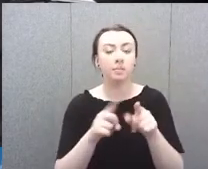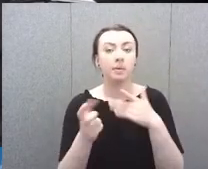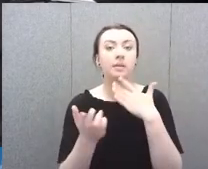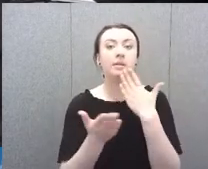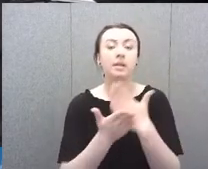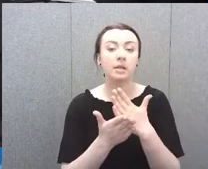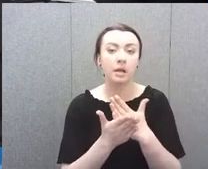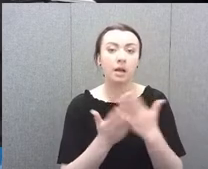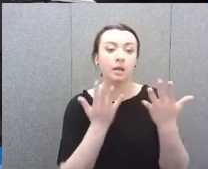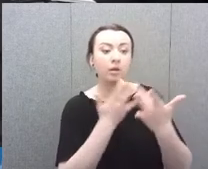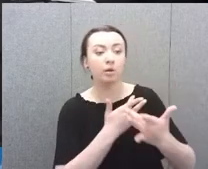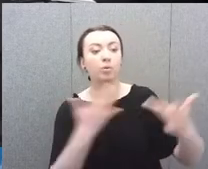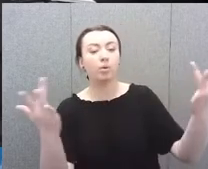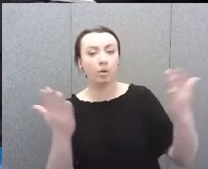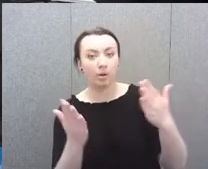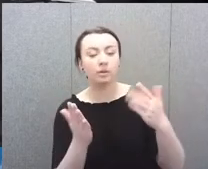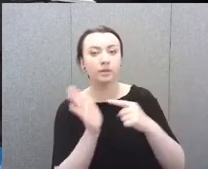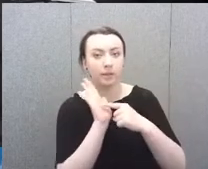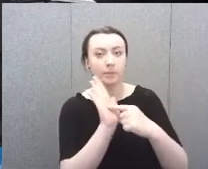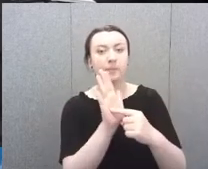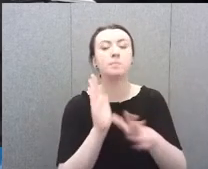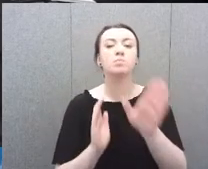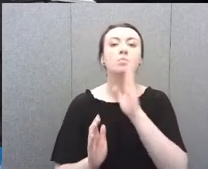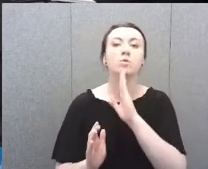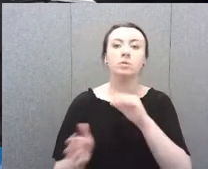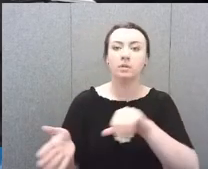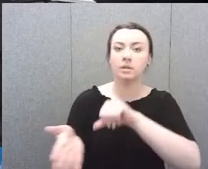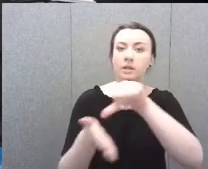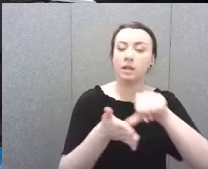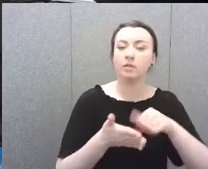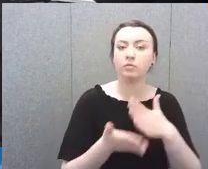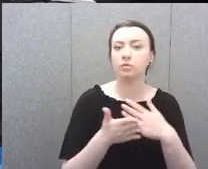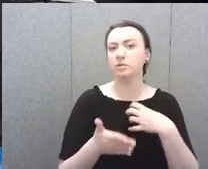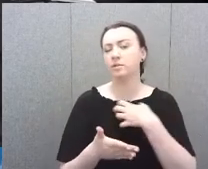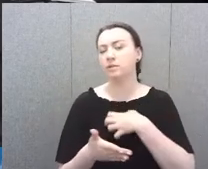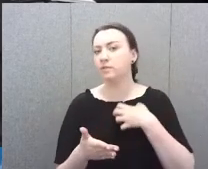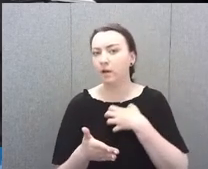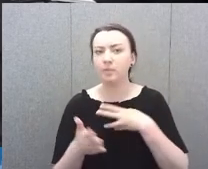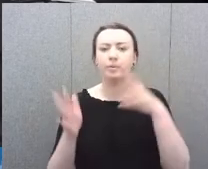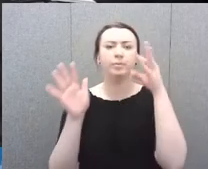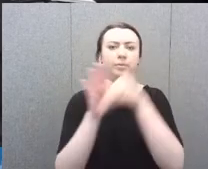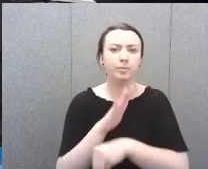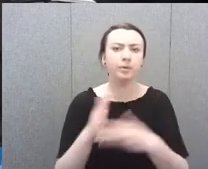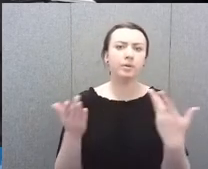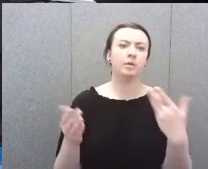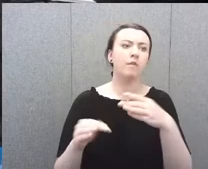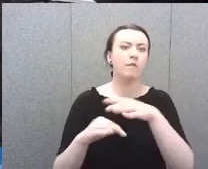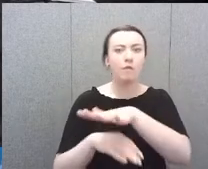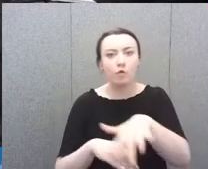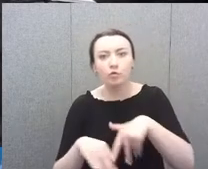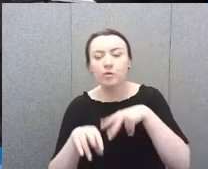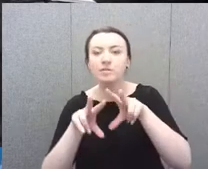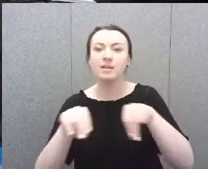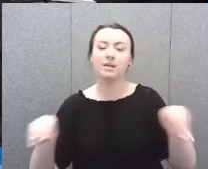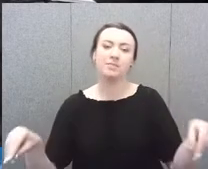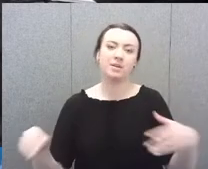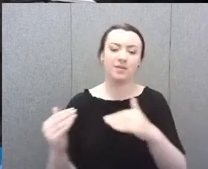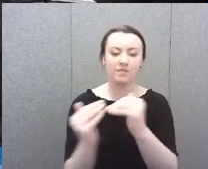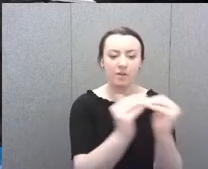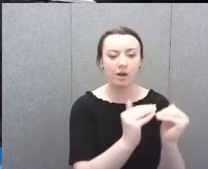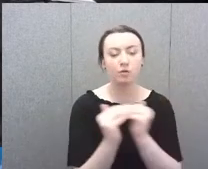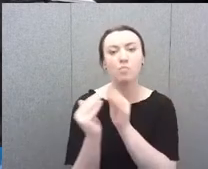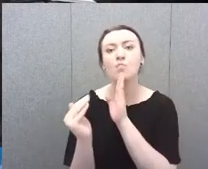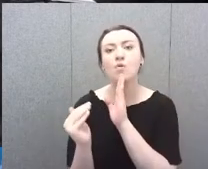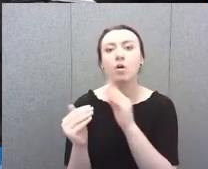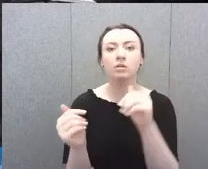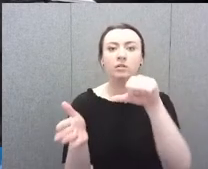равенство означает успех в любом обществе и также участие женщин в политической и